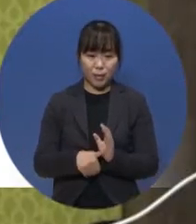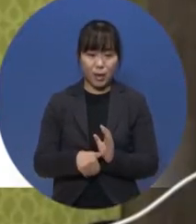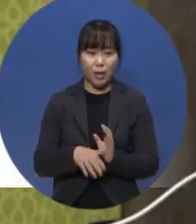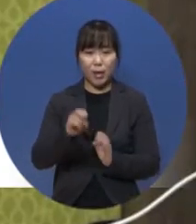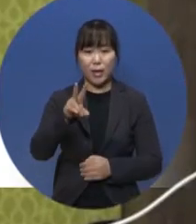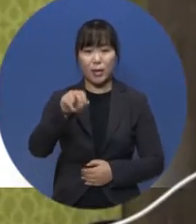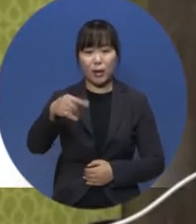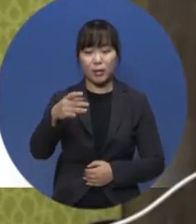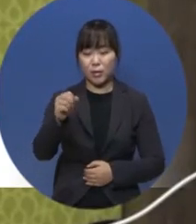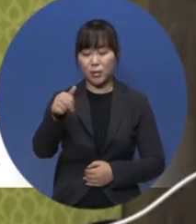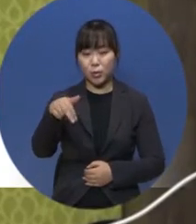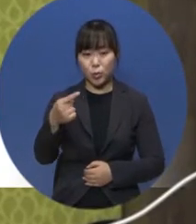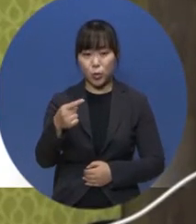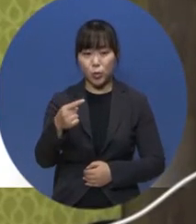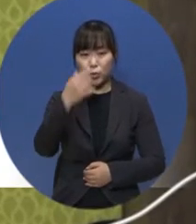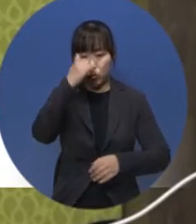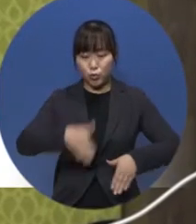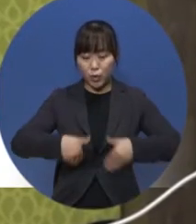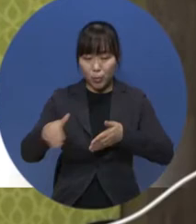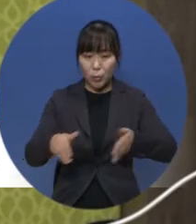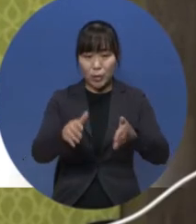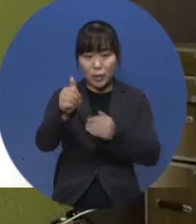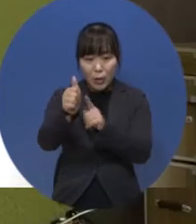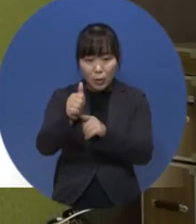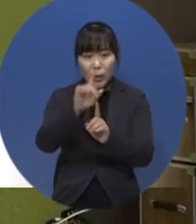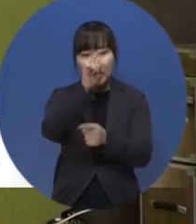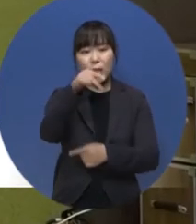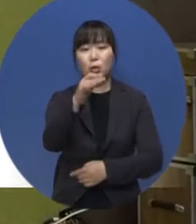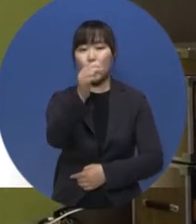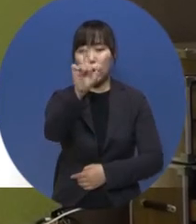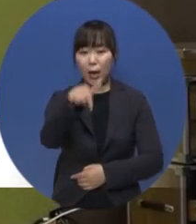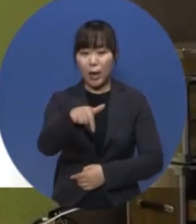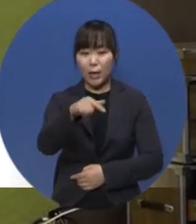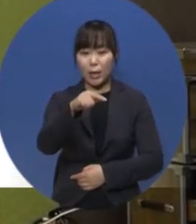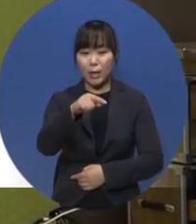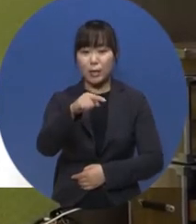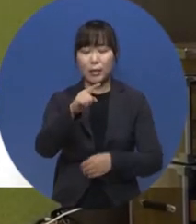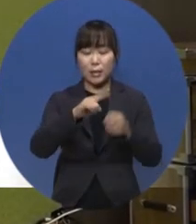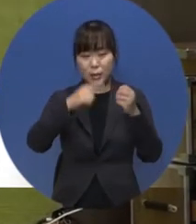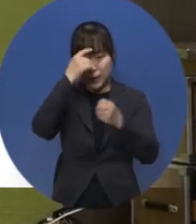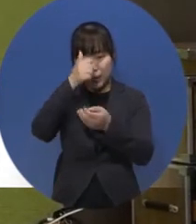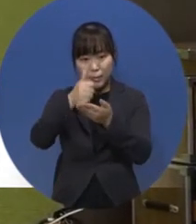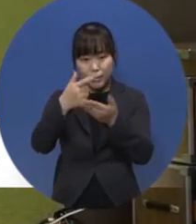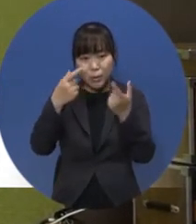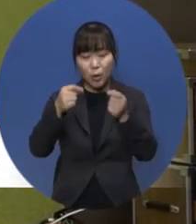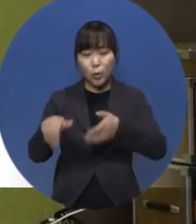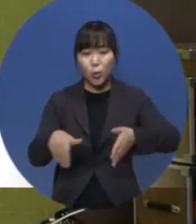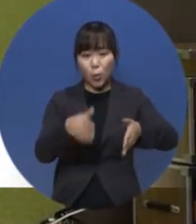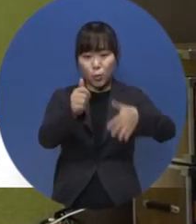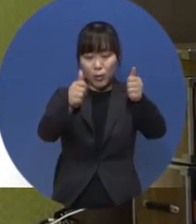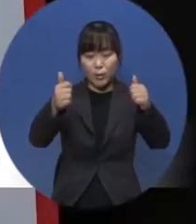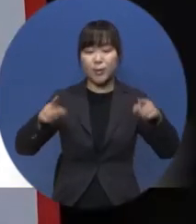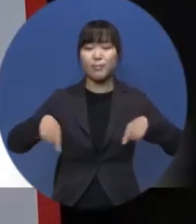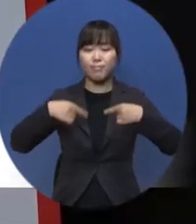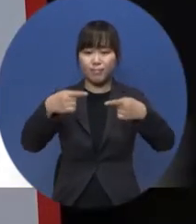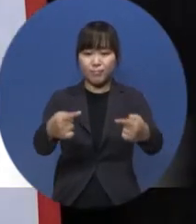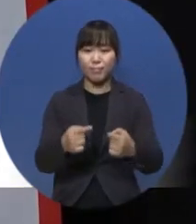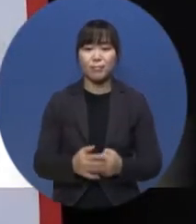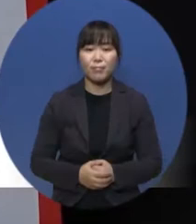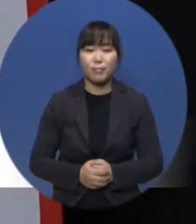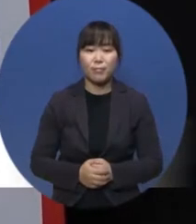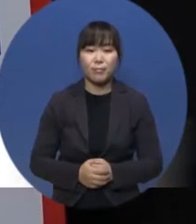양승조 충남도지사 를 비롯해 이종학 조지 수님 등 돈의 군수 들이 참석한 가운데 진행되었습니다